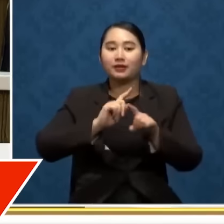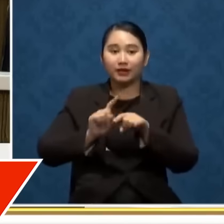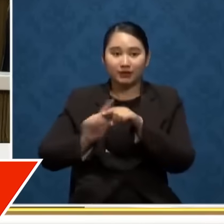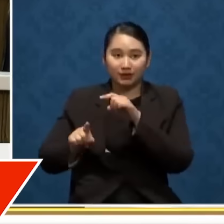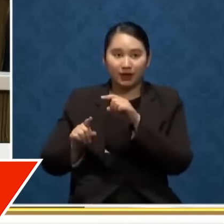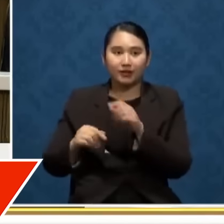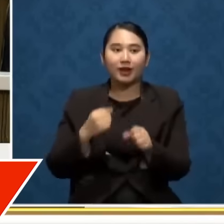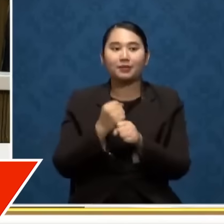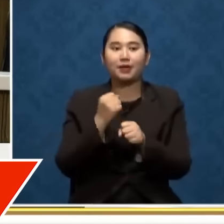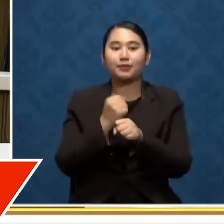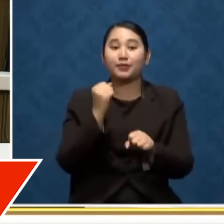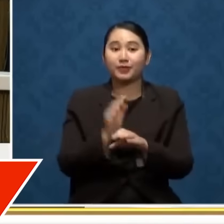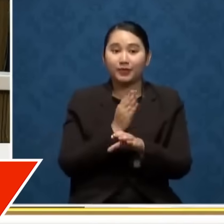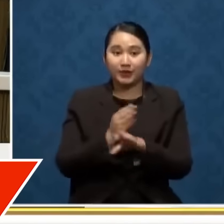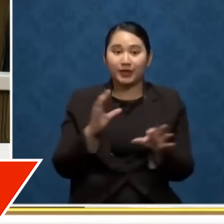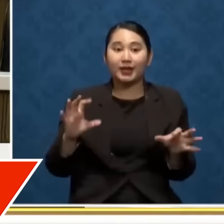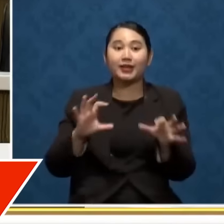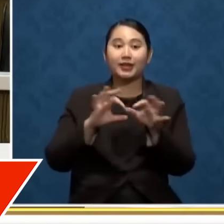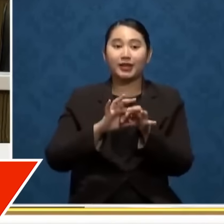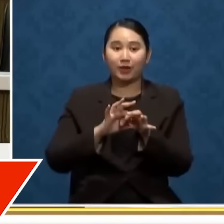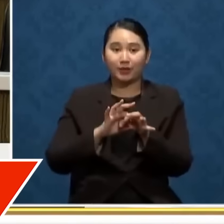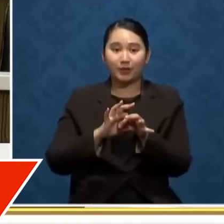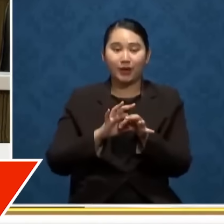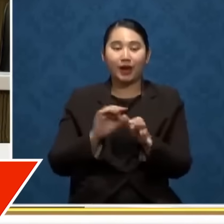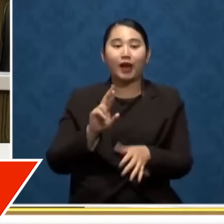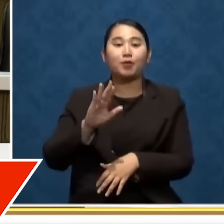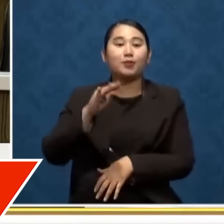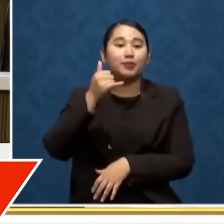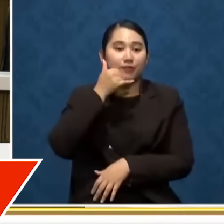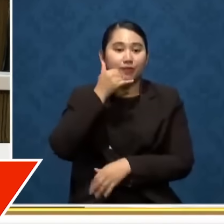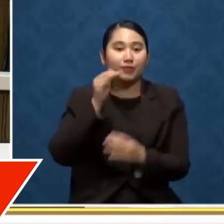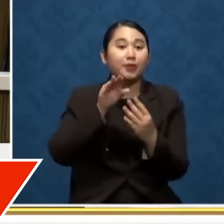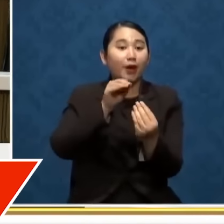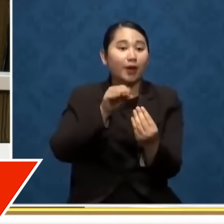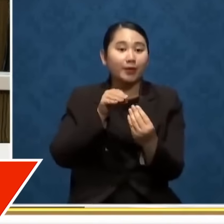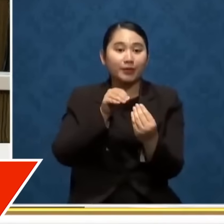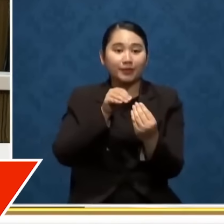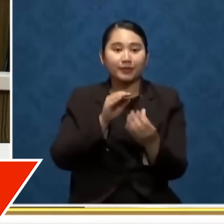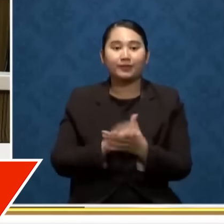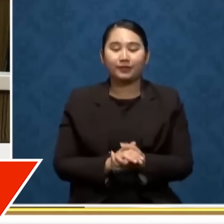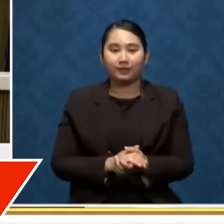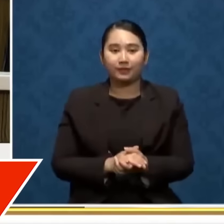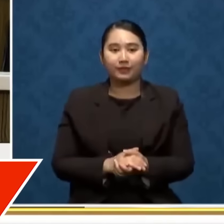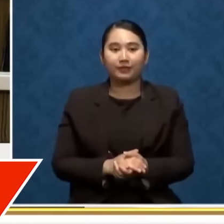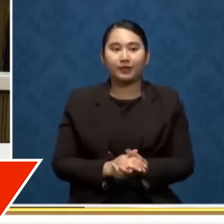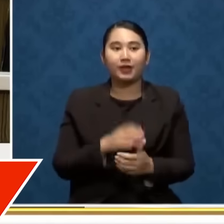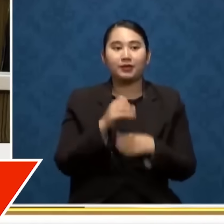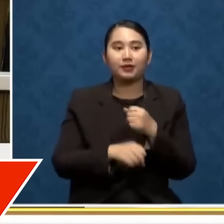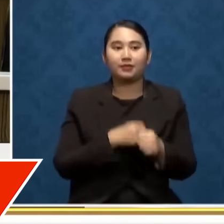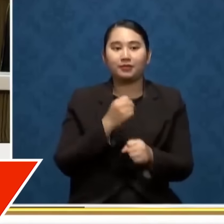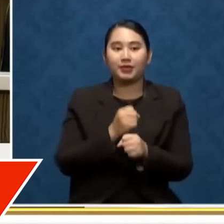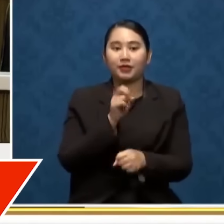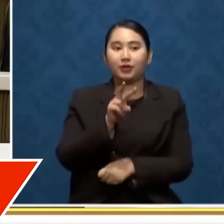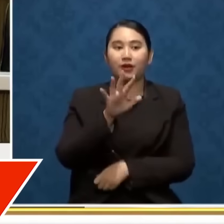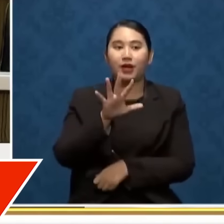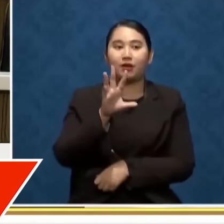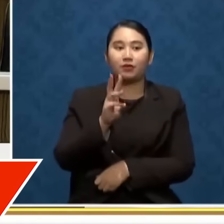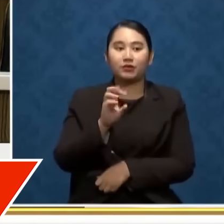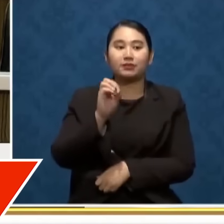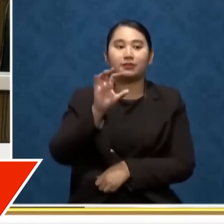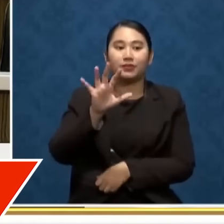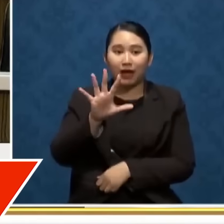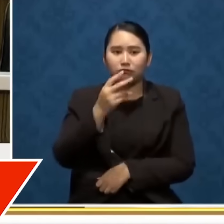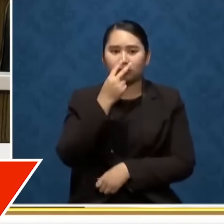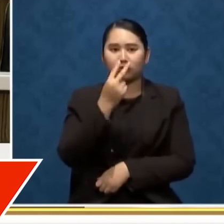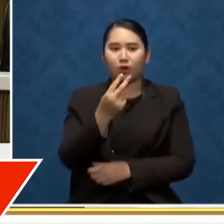ำธุรกรรมทั้งหมดที่เกี่ยวข้องกับระบบโทรคมนาคมนะครับซึ่งในปีสิ้นปี65ครับเอได้ไปดูงบประมาณของท่านนะ